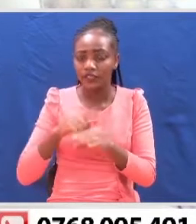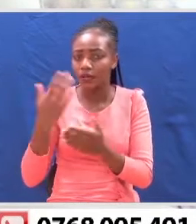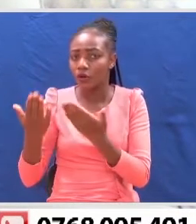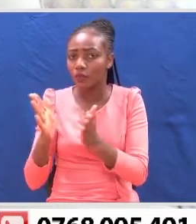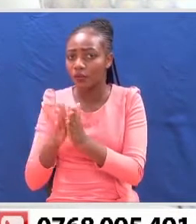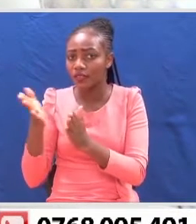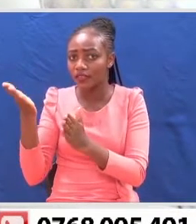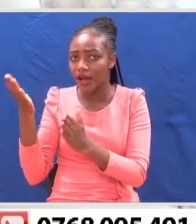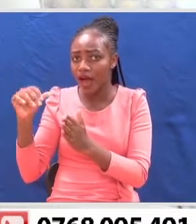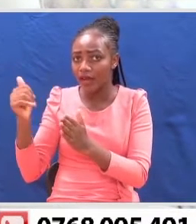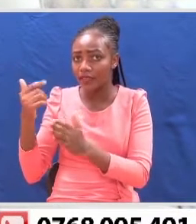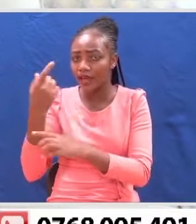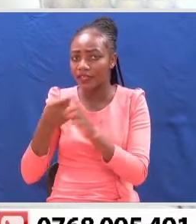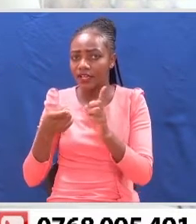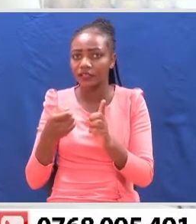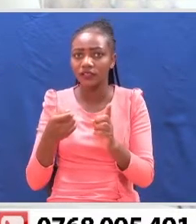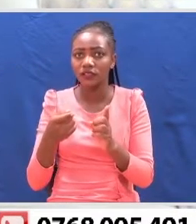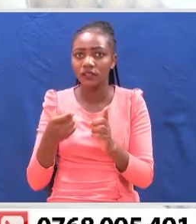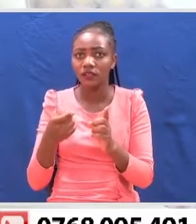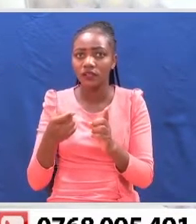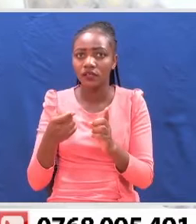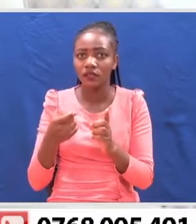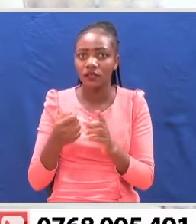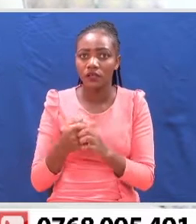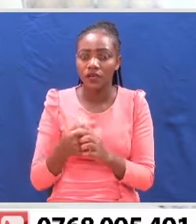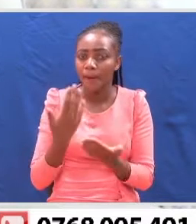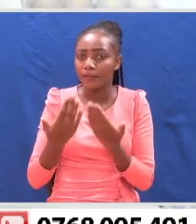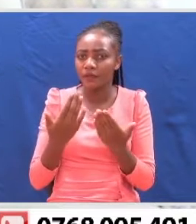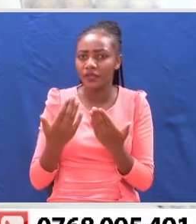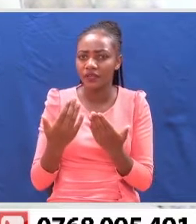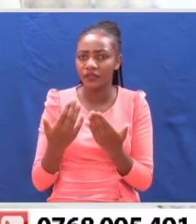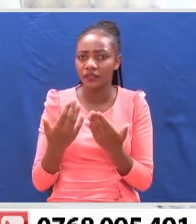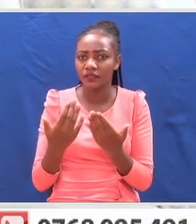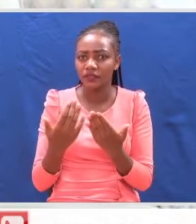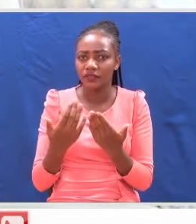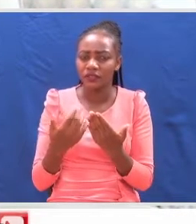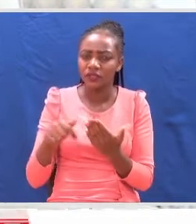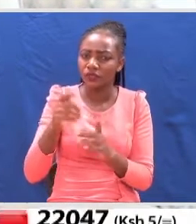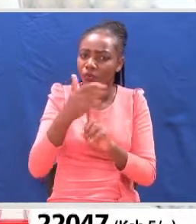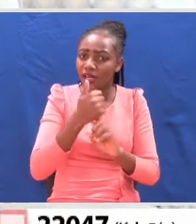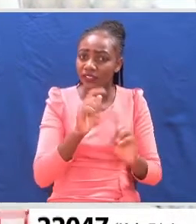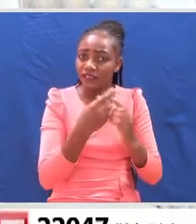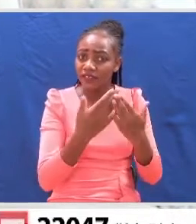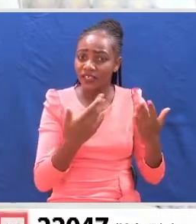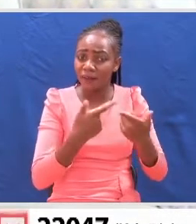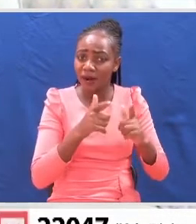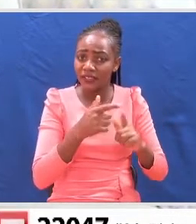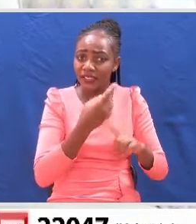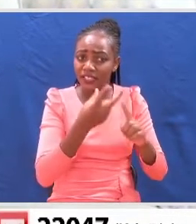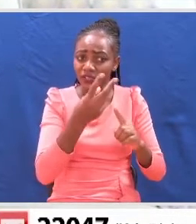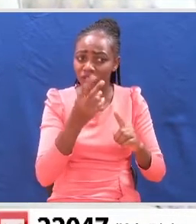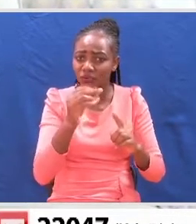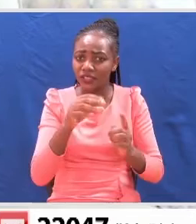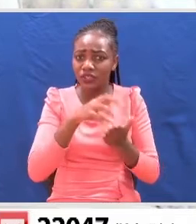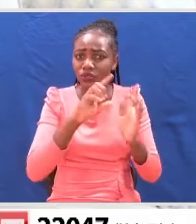nyingine, unaona, najua kuna mambo ambayo huwa yameafikiwa, lakini mwaka huu imekuwa